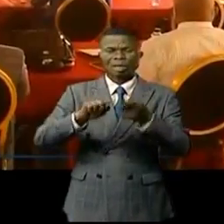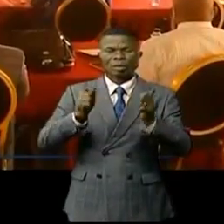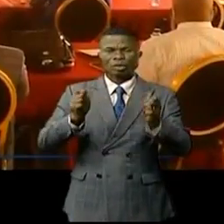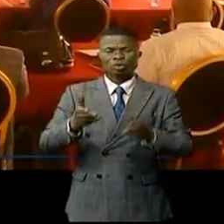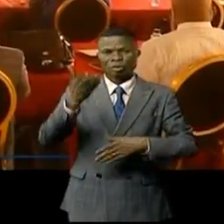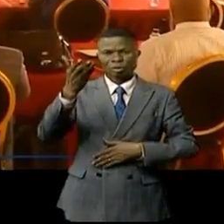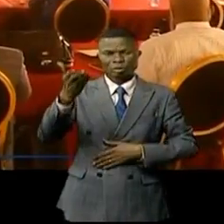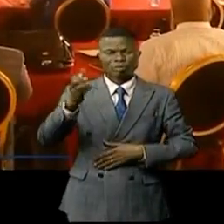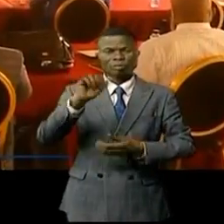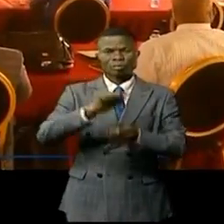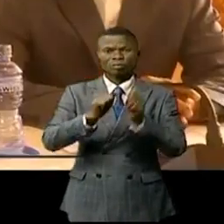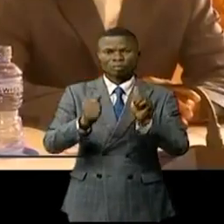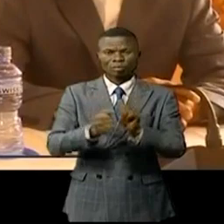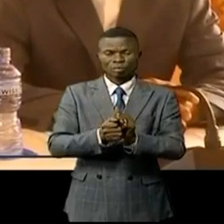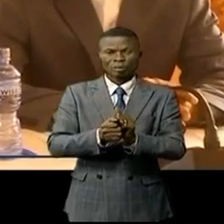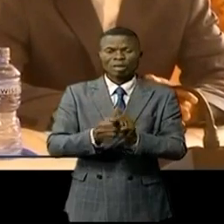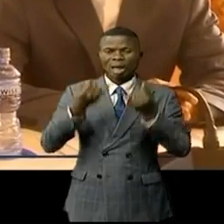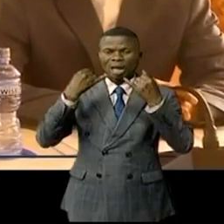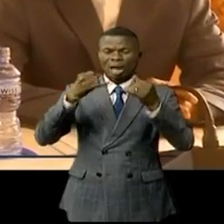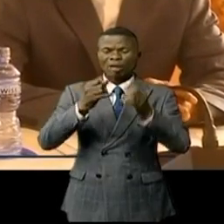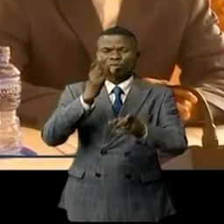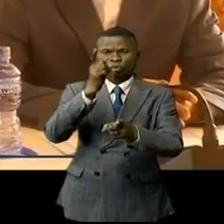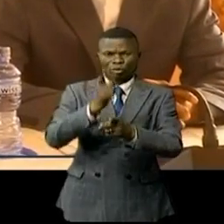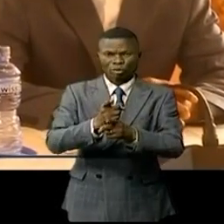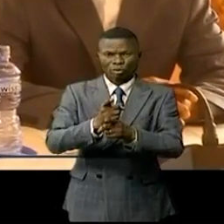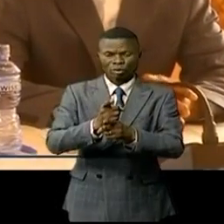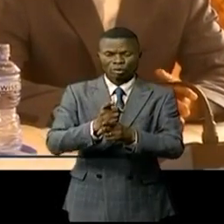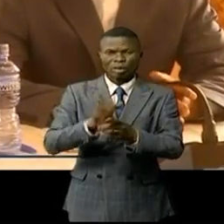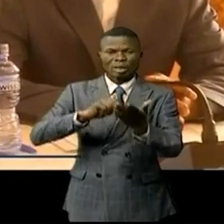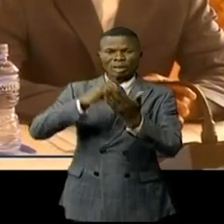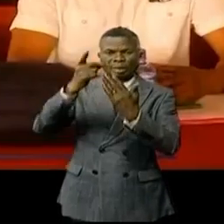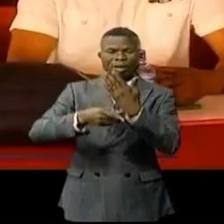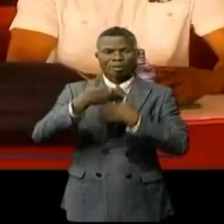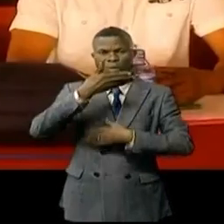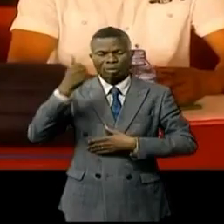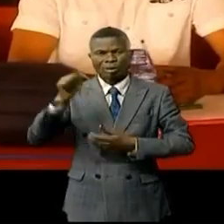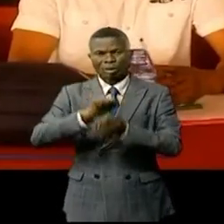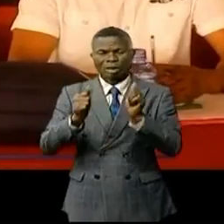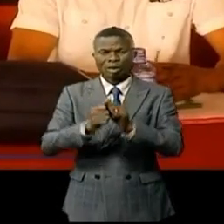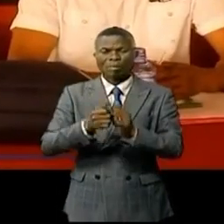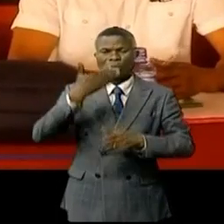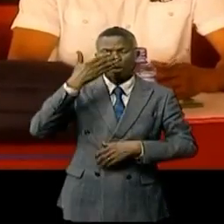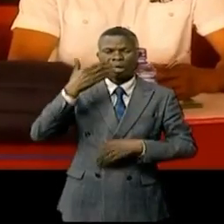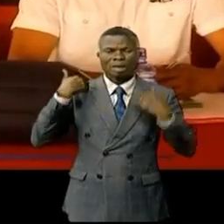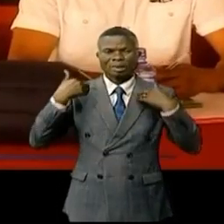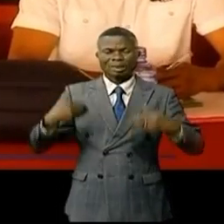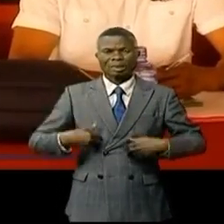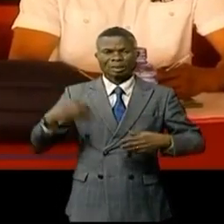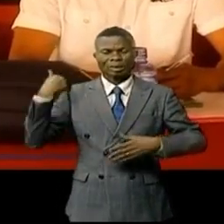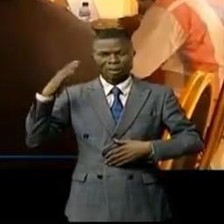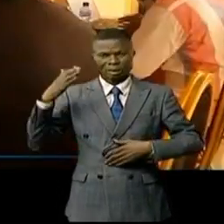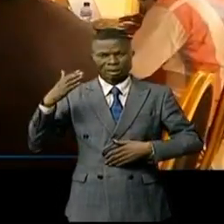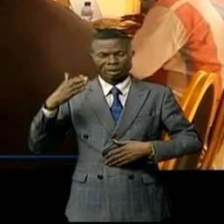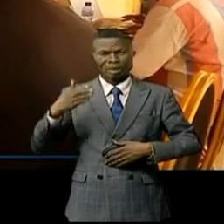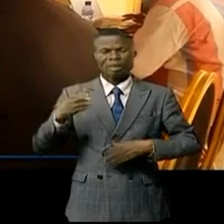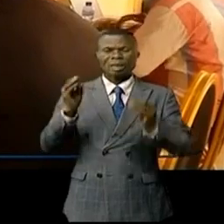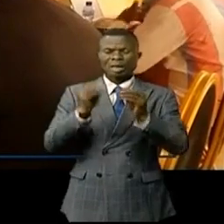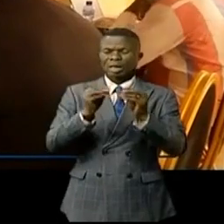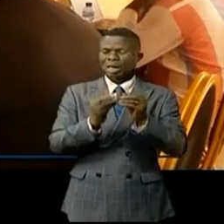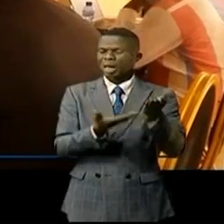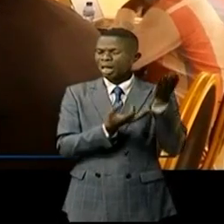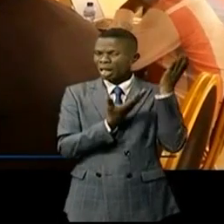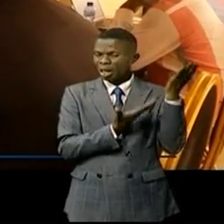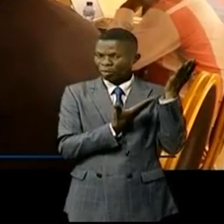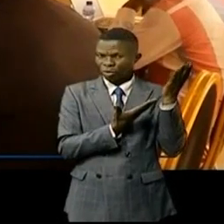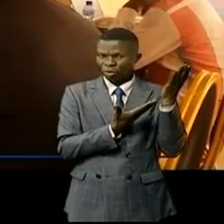La problématique des données fiables pour une bonne planification dans le secteur de la santé publique se devrait d'être abordée avec pertinence. Et